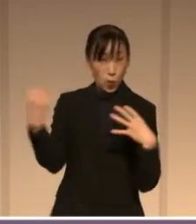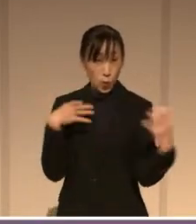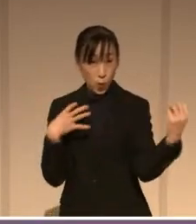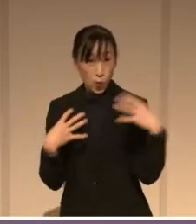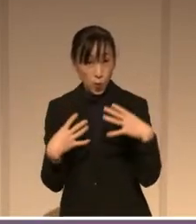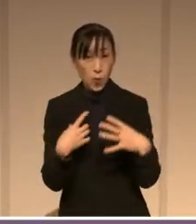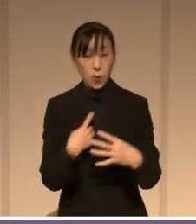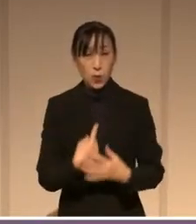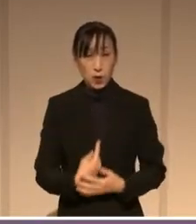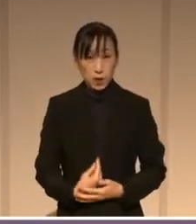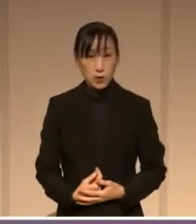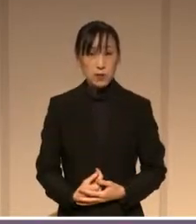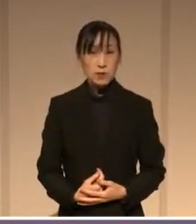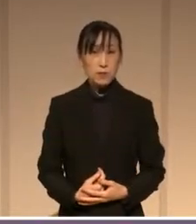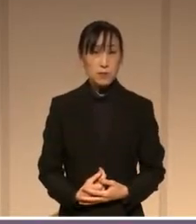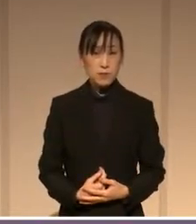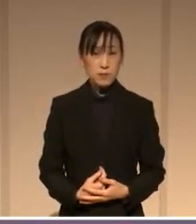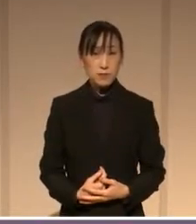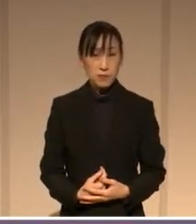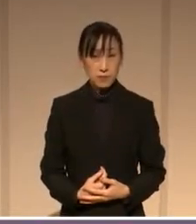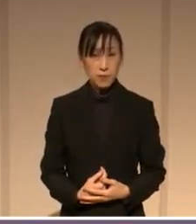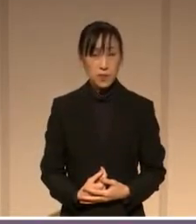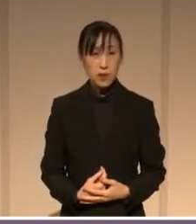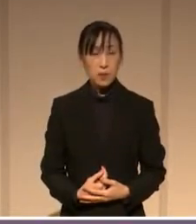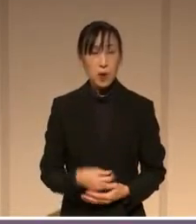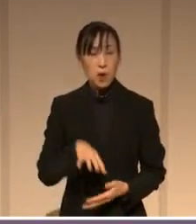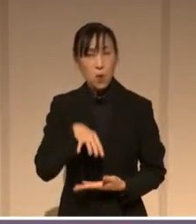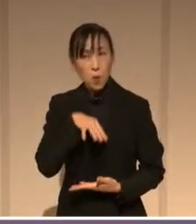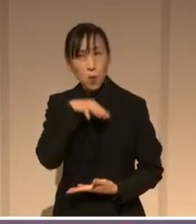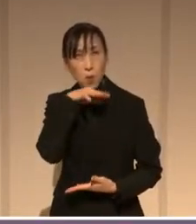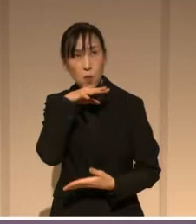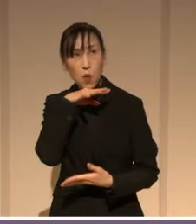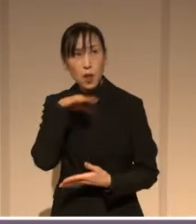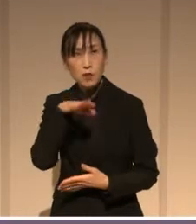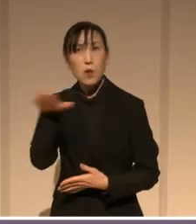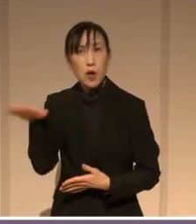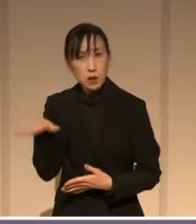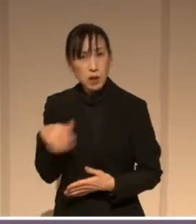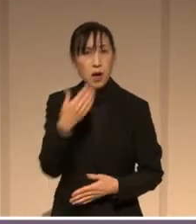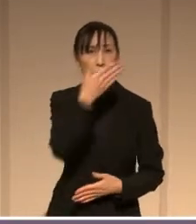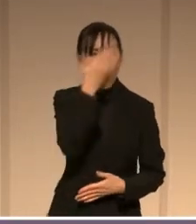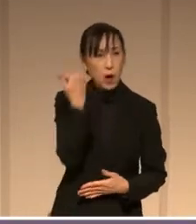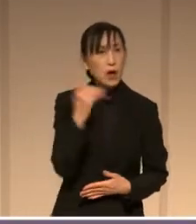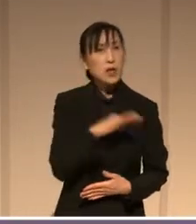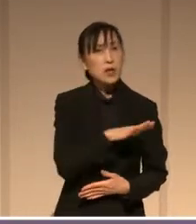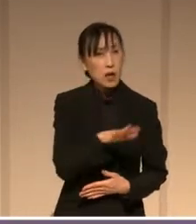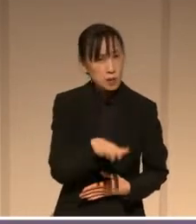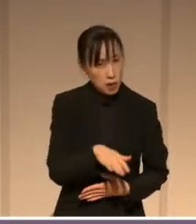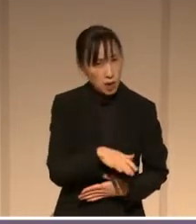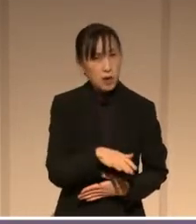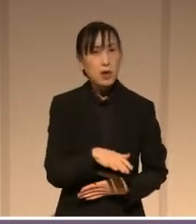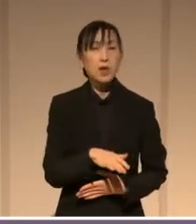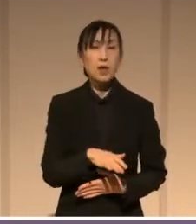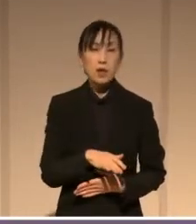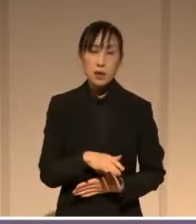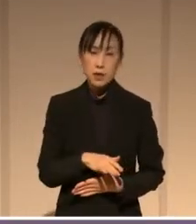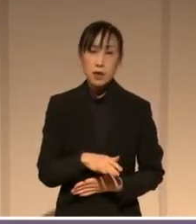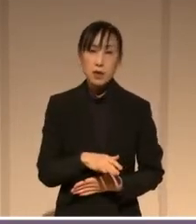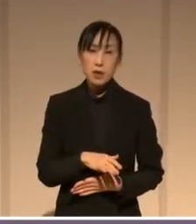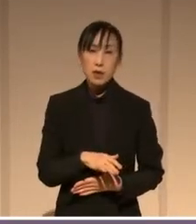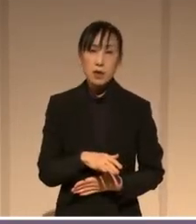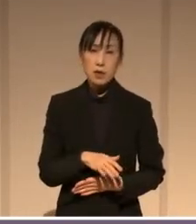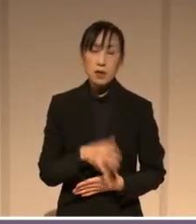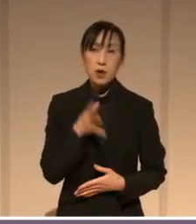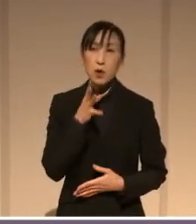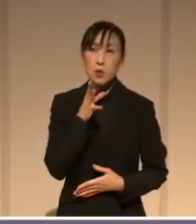ででもあのあの年配の方だったり若い方だったりたので年齢とか関係